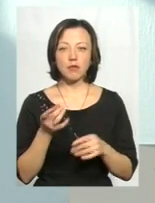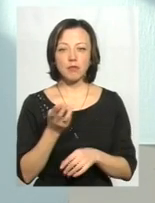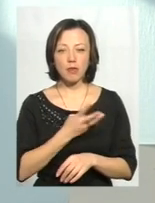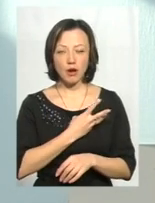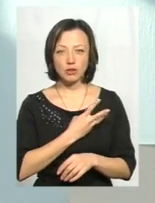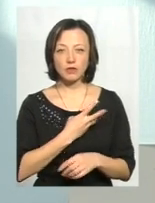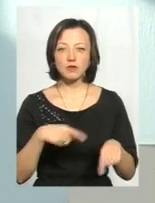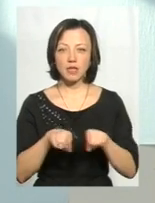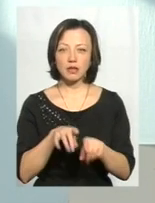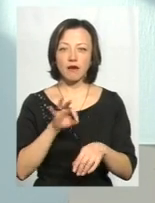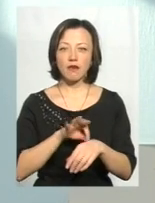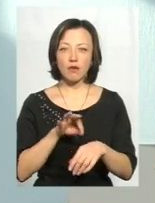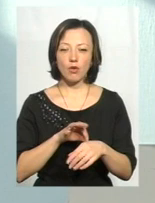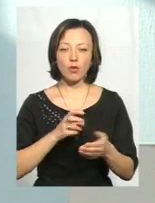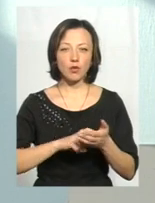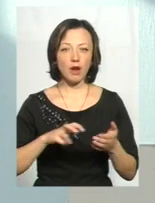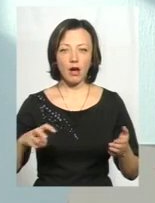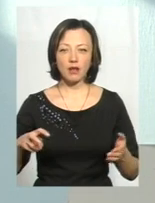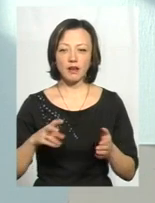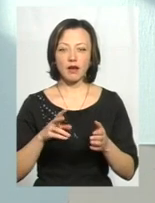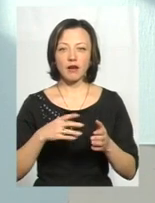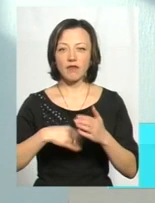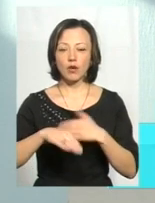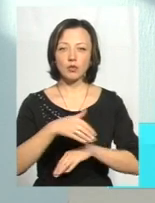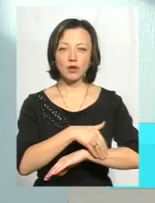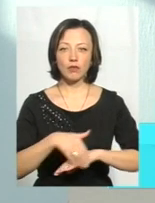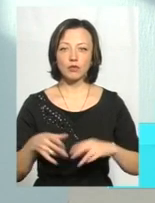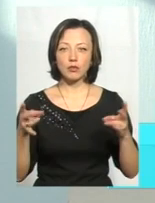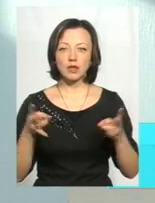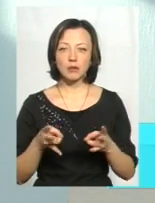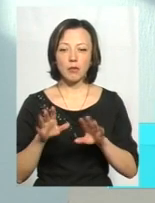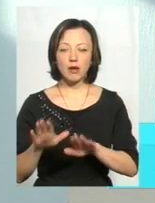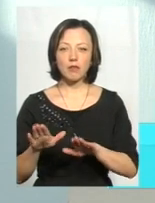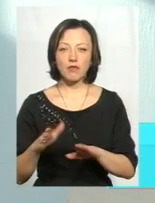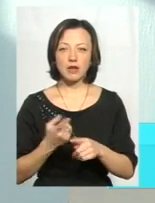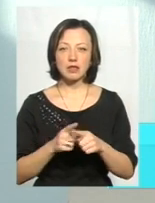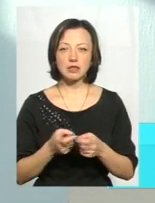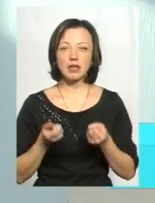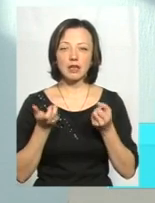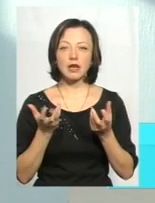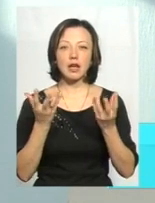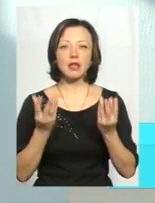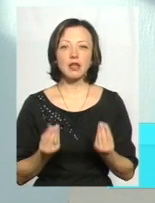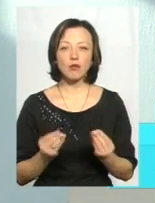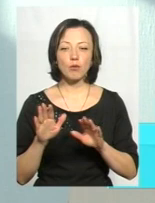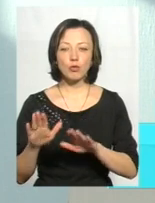все-таки хворим уникати виходу на вулицю, потрібно перебувати цих пару днів, побути вдома.